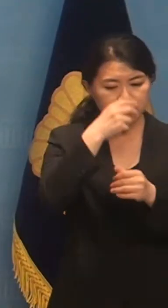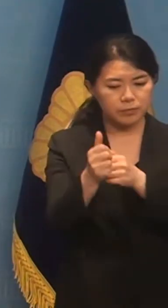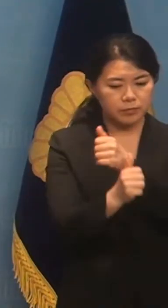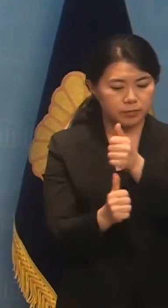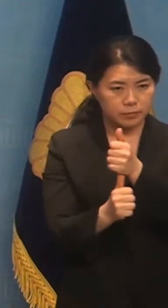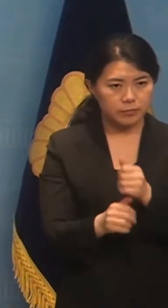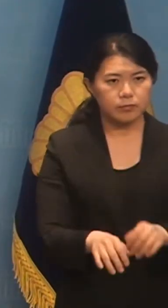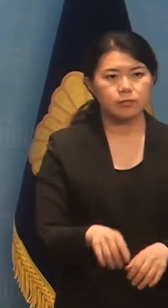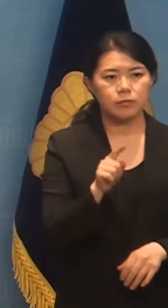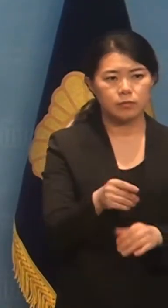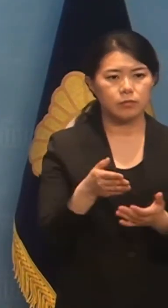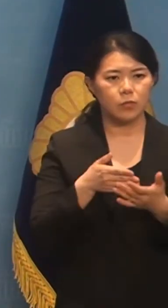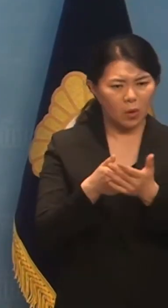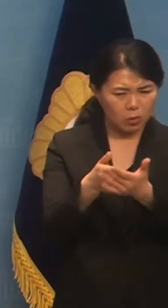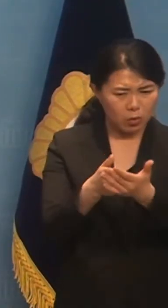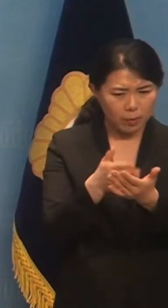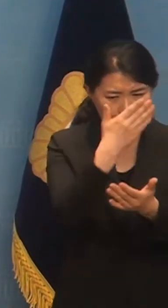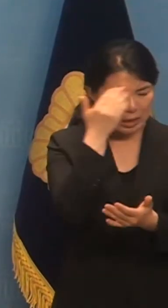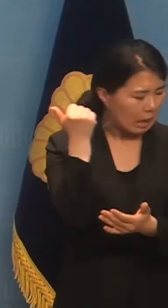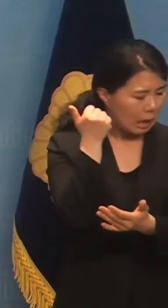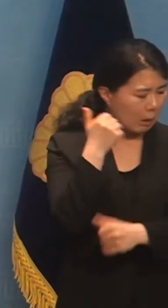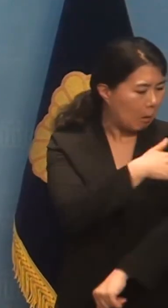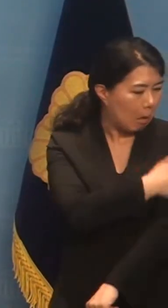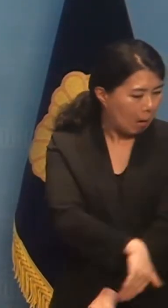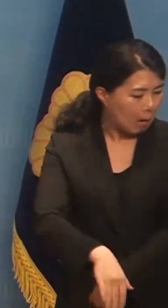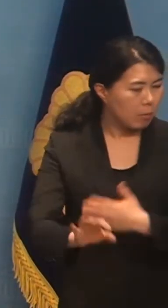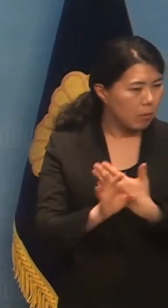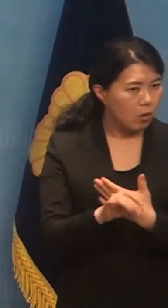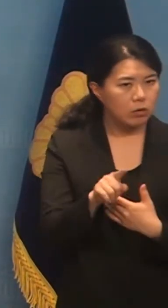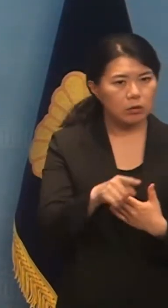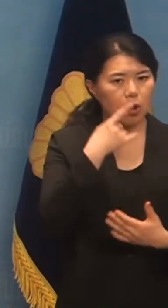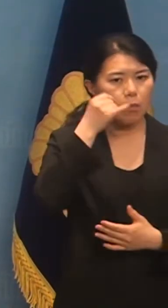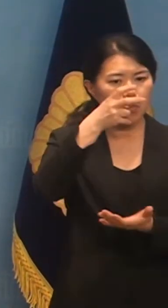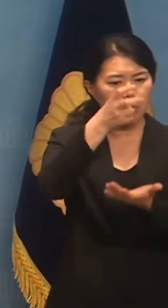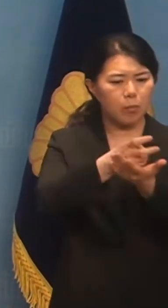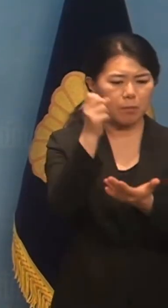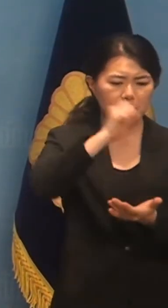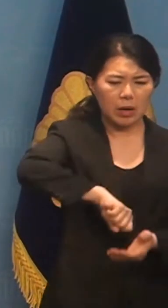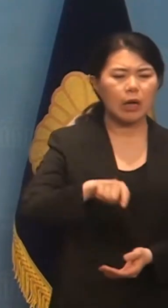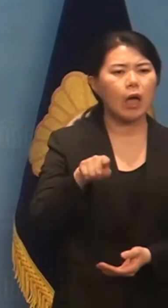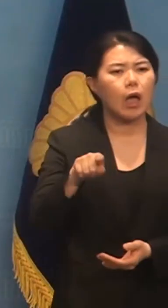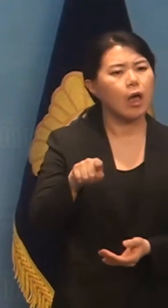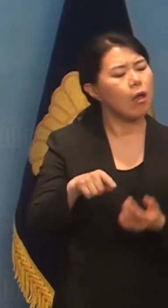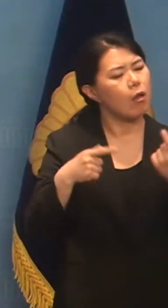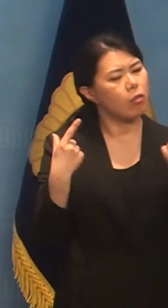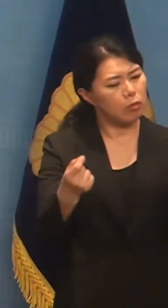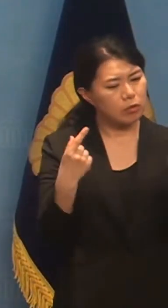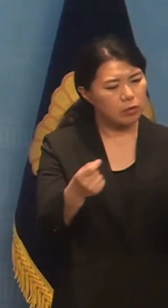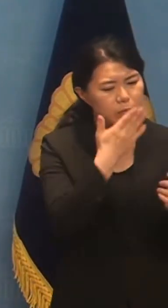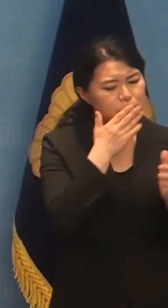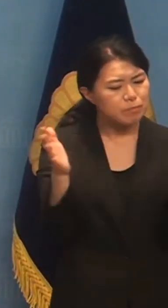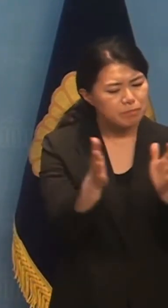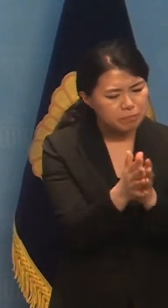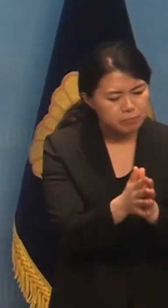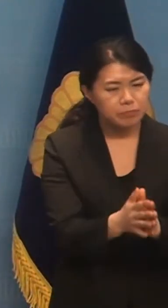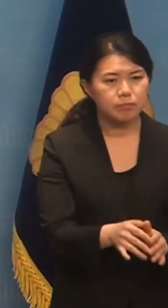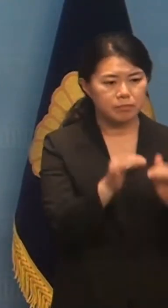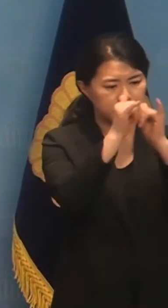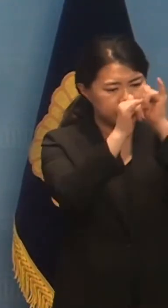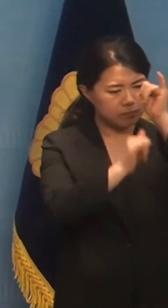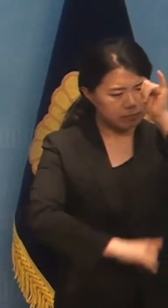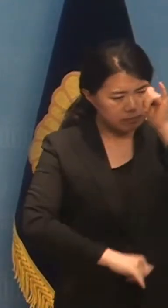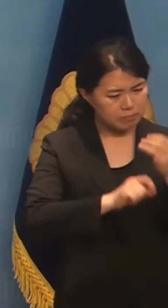중앙선거관리위원회가 이 요구를 외면한다면 그 또한 헌법을 파괴하는 데 일조하는 공범으로